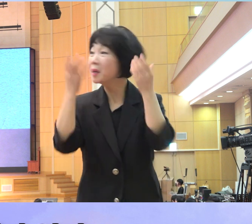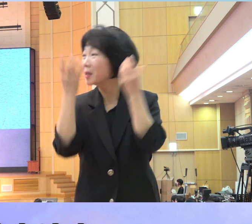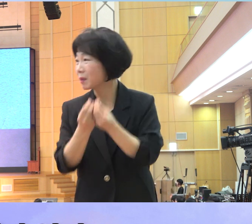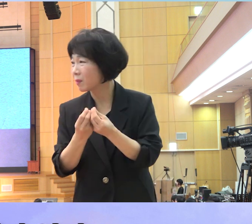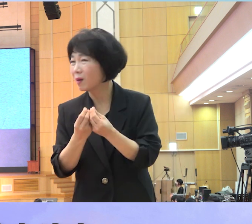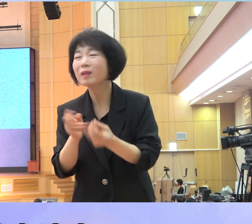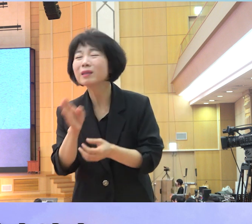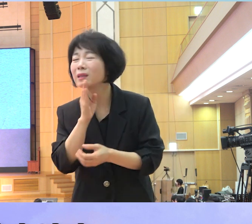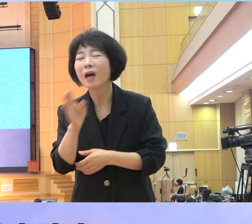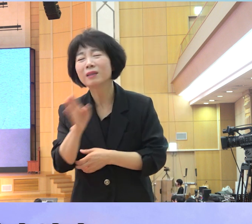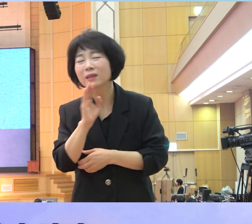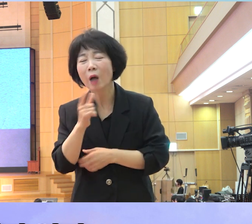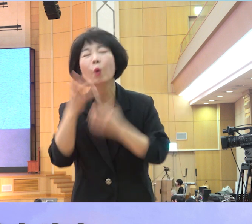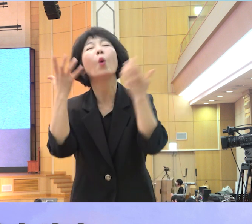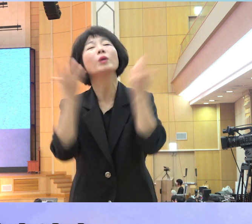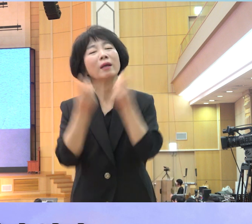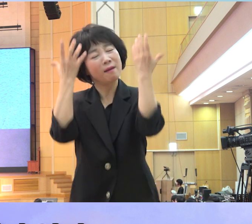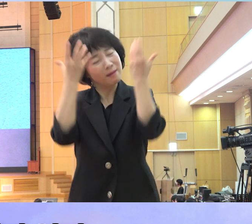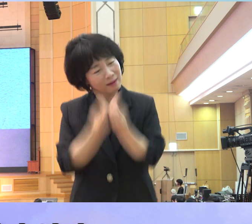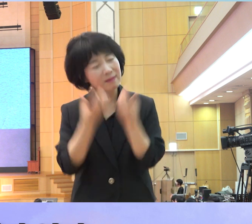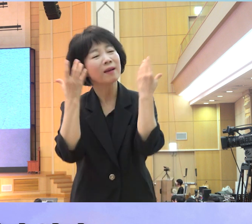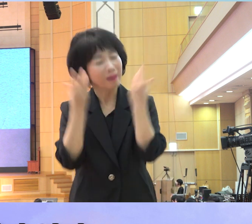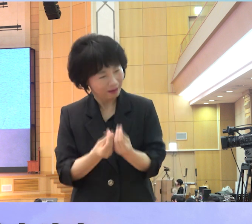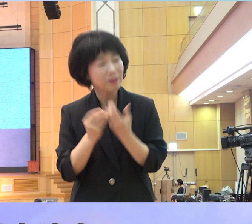예를 든다고 말씀드렸잖아요. 예를 든다고.